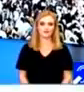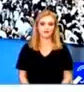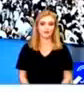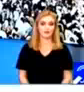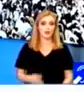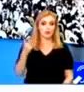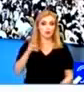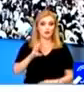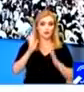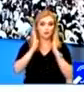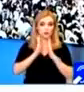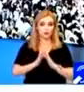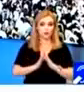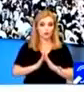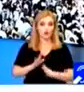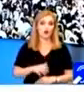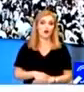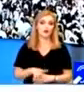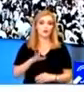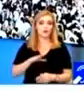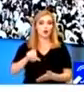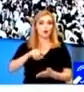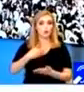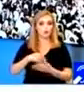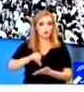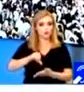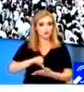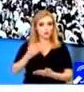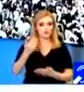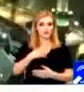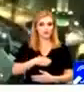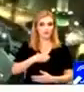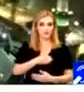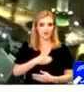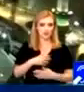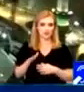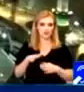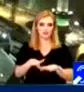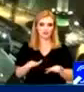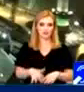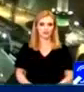Peste 2 milioane de musulmani sunt în pelerinaj la Mecca, în Arabia Saudită.